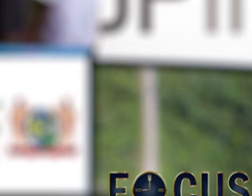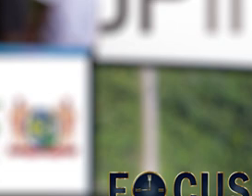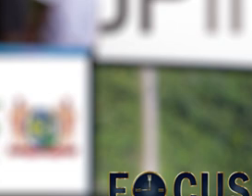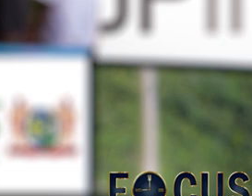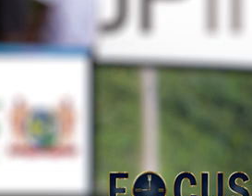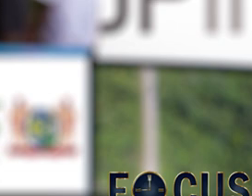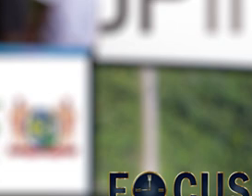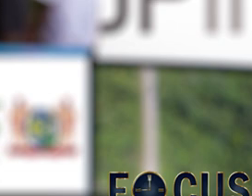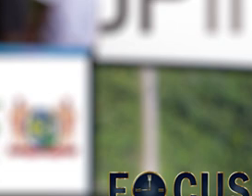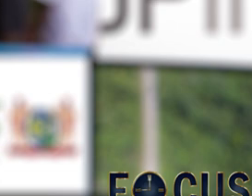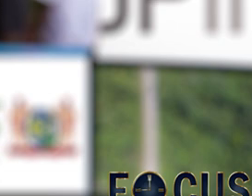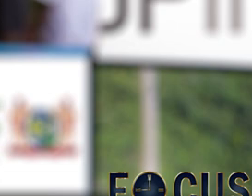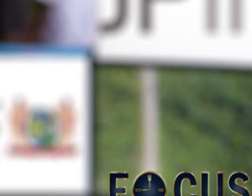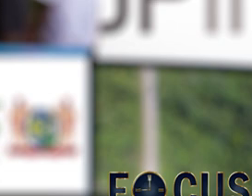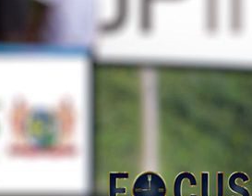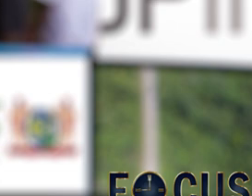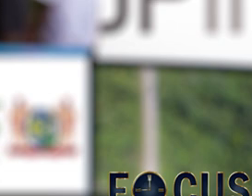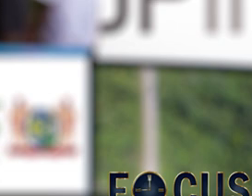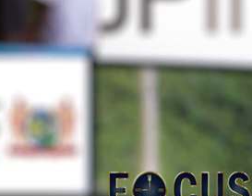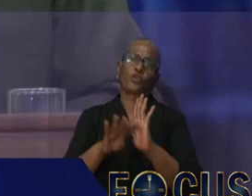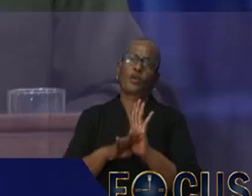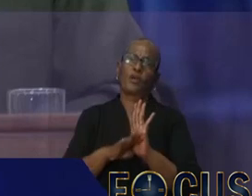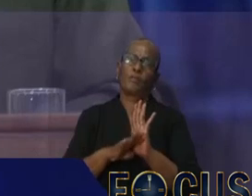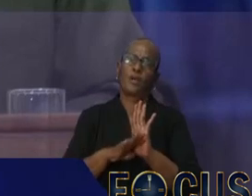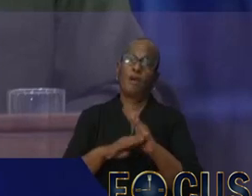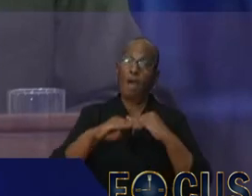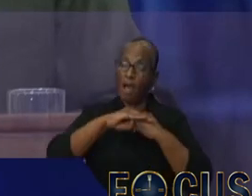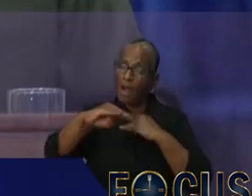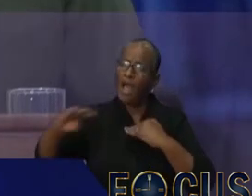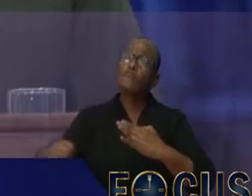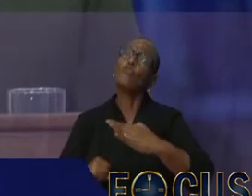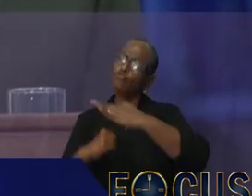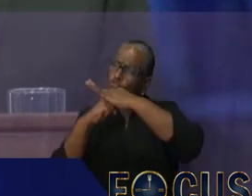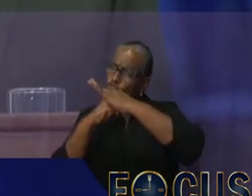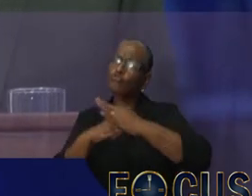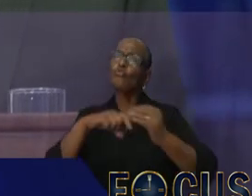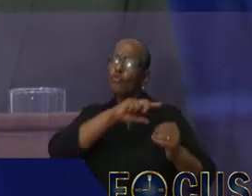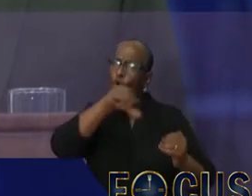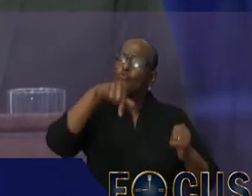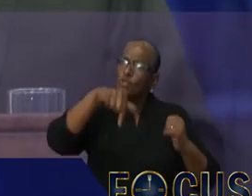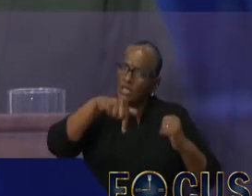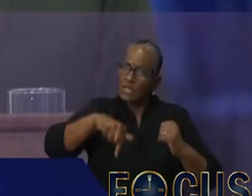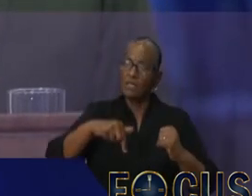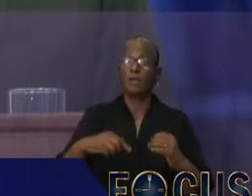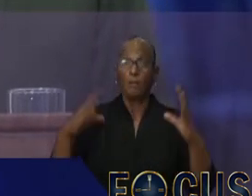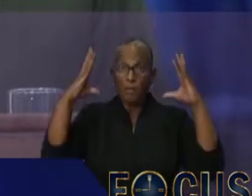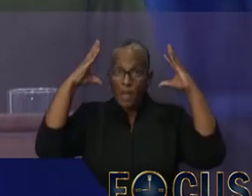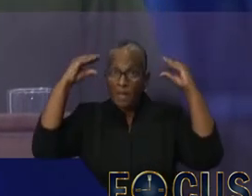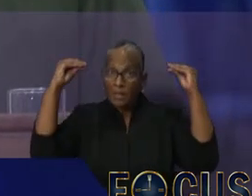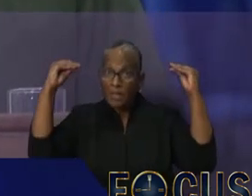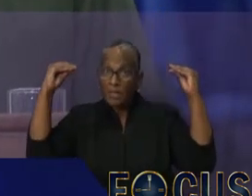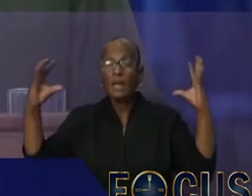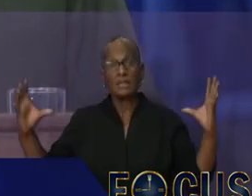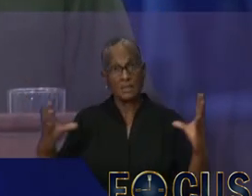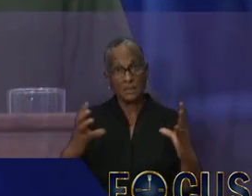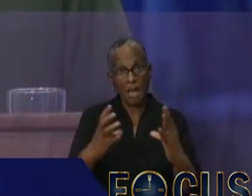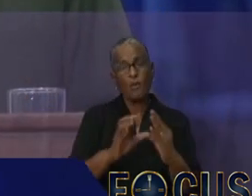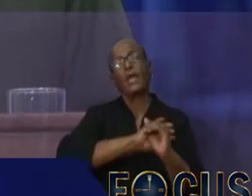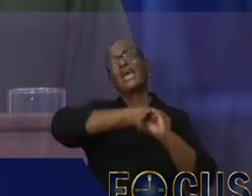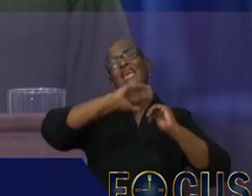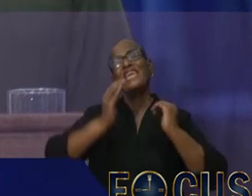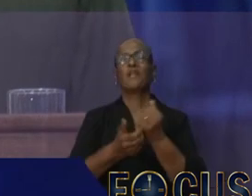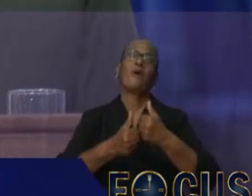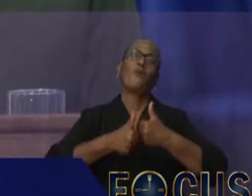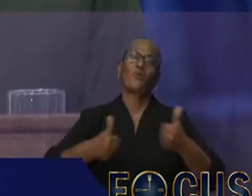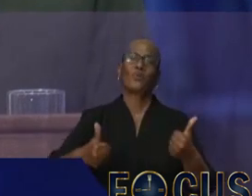veiligheid, financiën, planning en defensie. Met Nederland hebben we de samenwerking volledig hersteld,